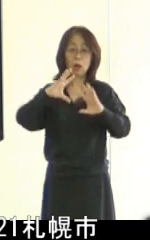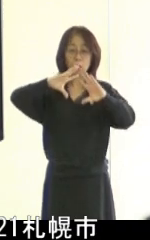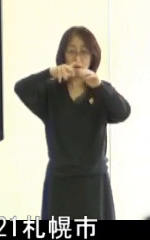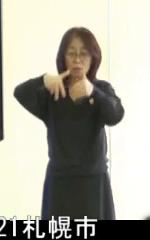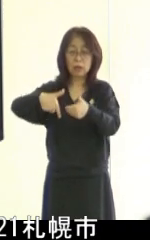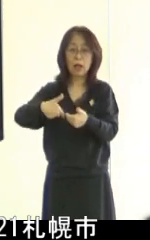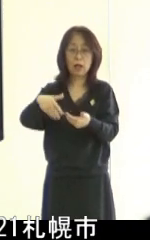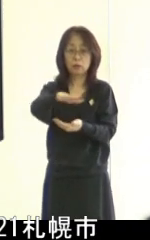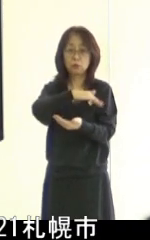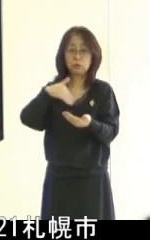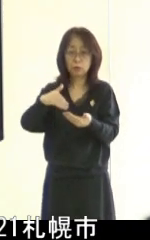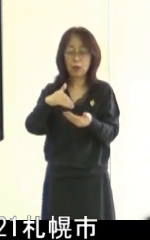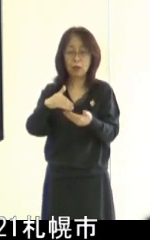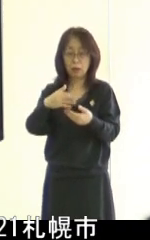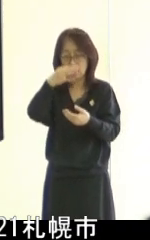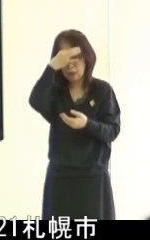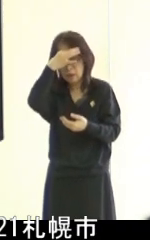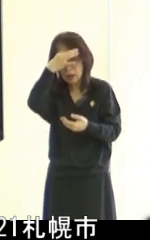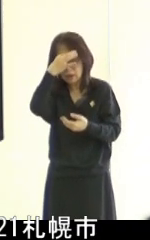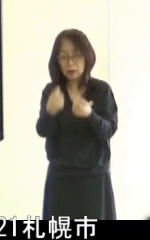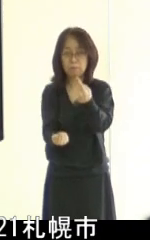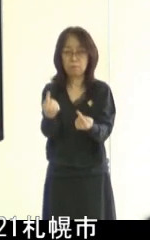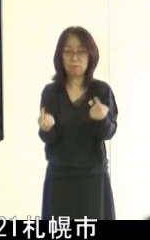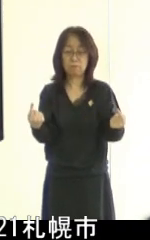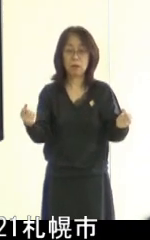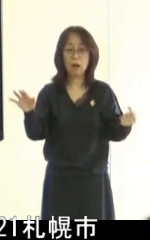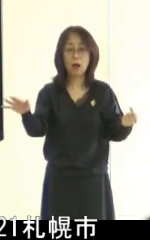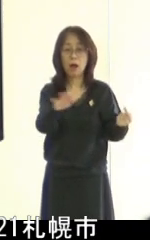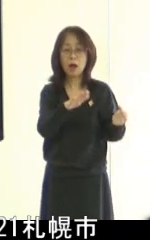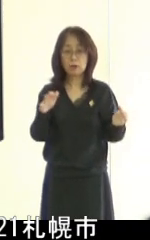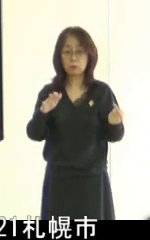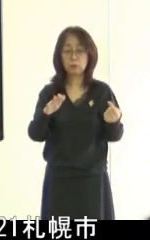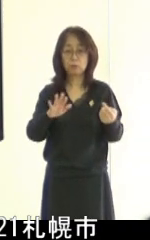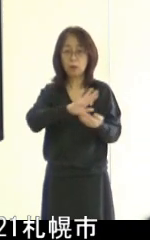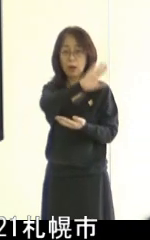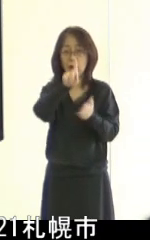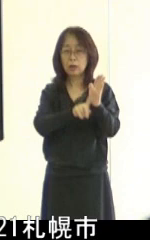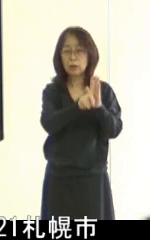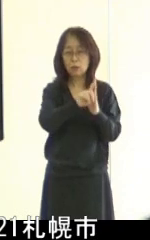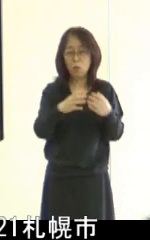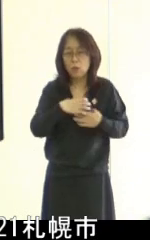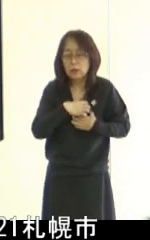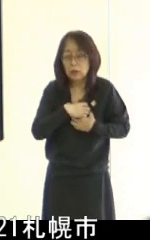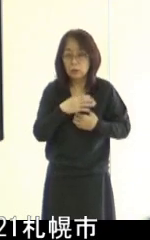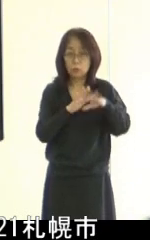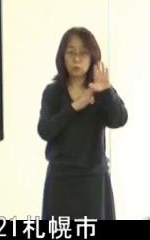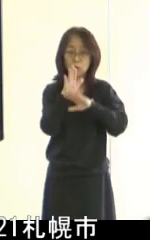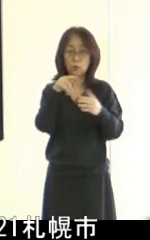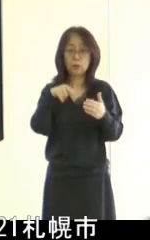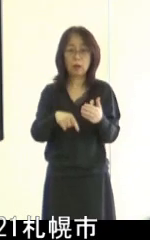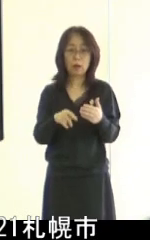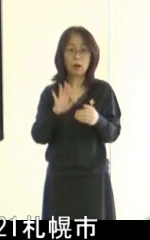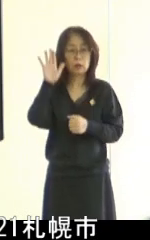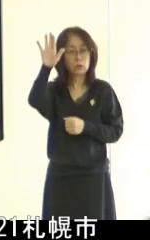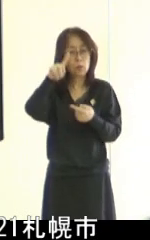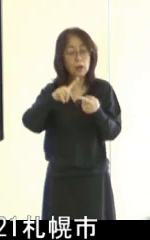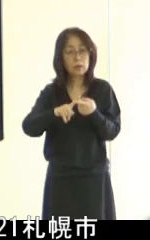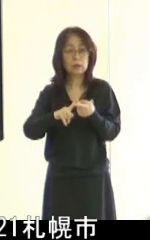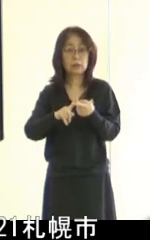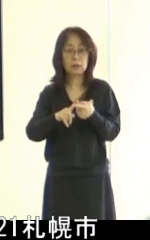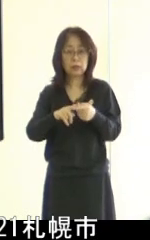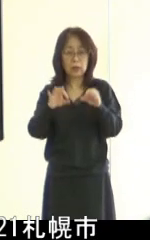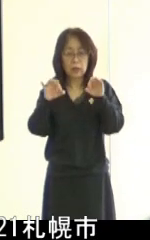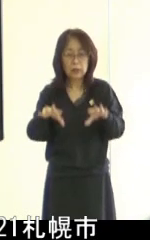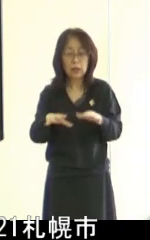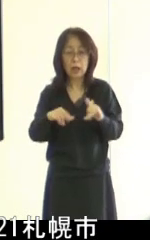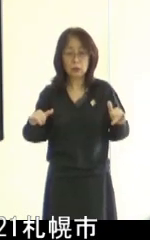で起きておりますこの機構危機ともいえる状況の中将来的な被害を最小限に抑える